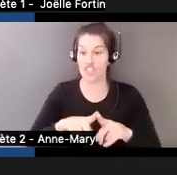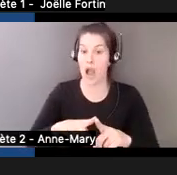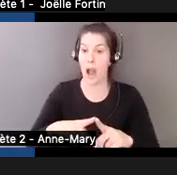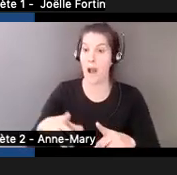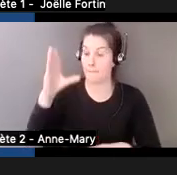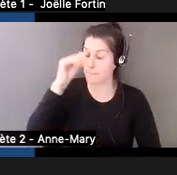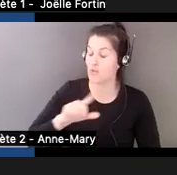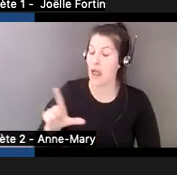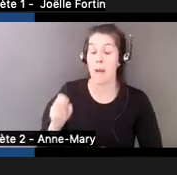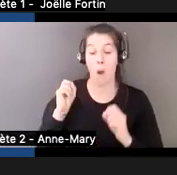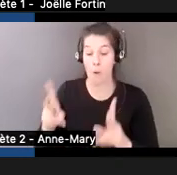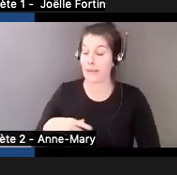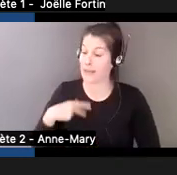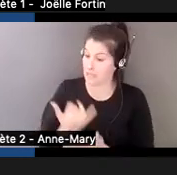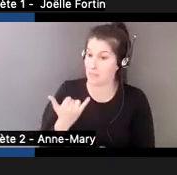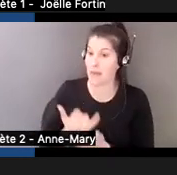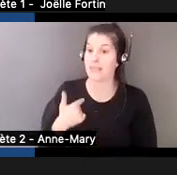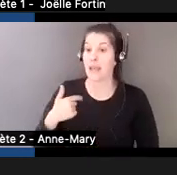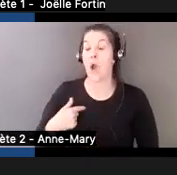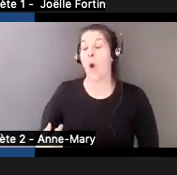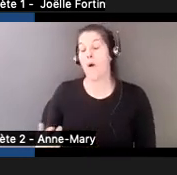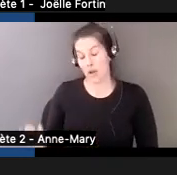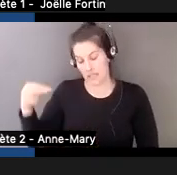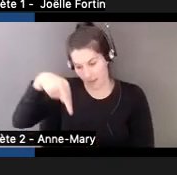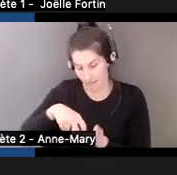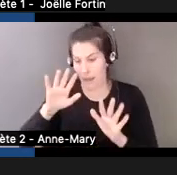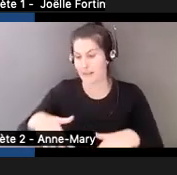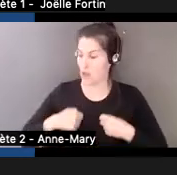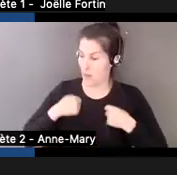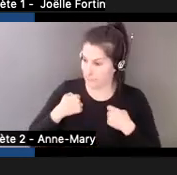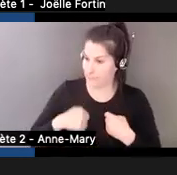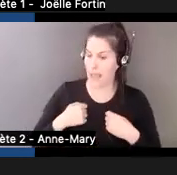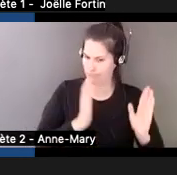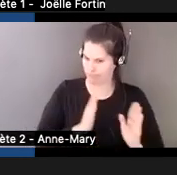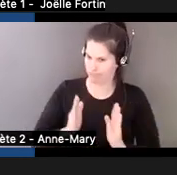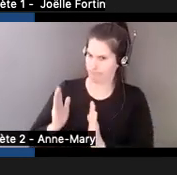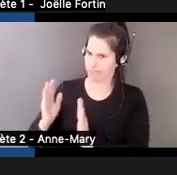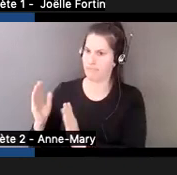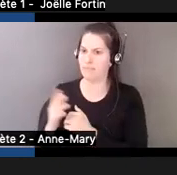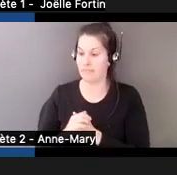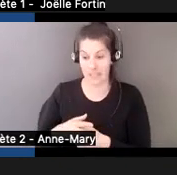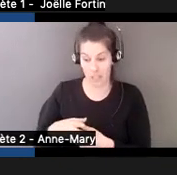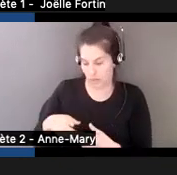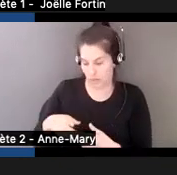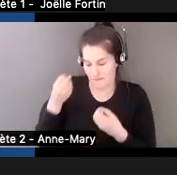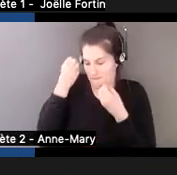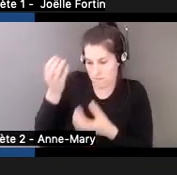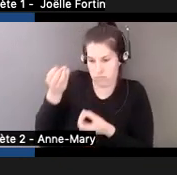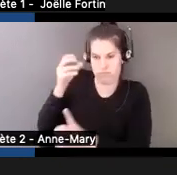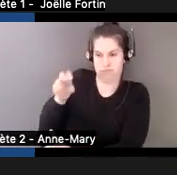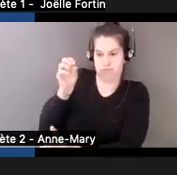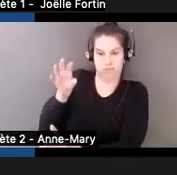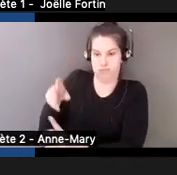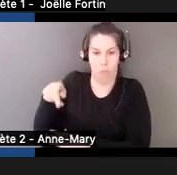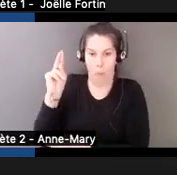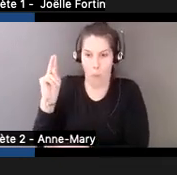M. Lambert, ce matin, on va se lever, après vous allez prendre votre bain. D'ailleurs, il y a trop d'informations parce qu'il y a